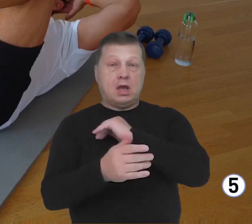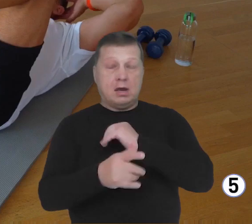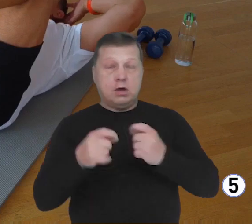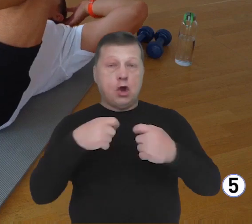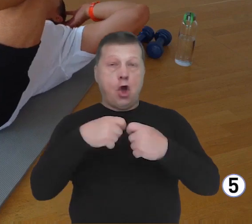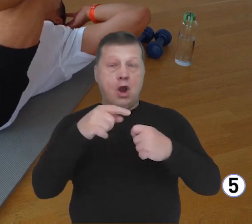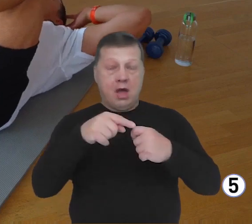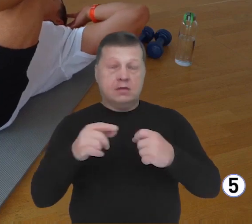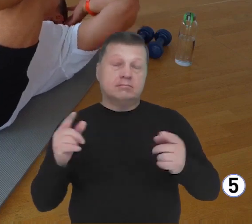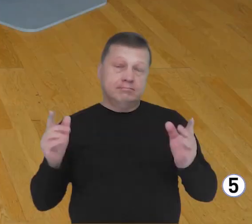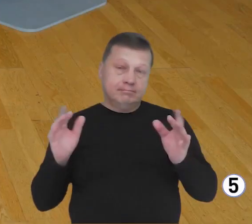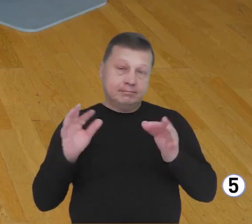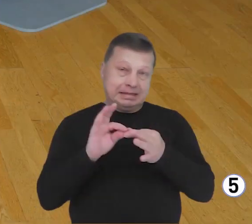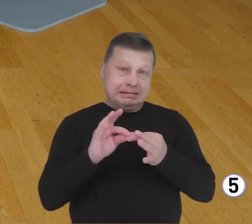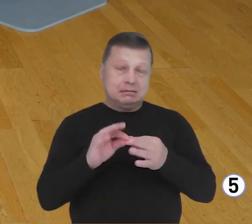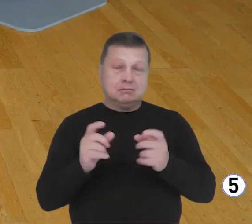do kolan.